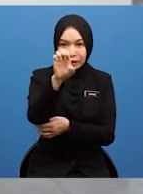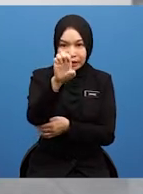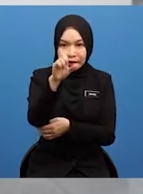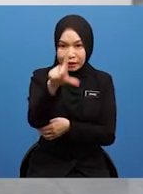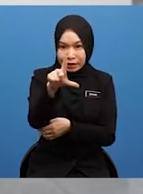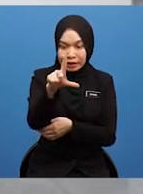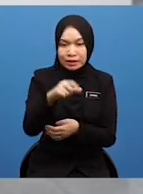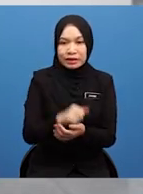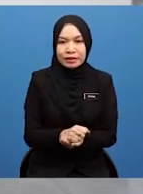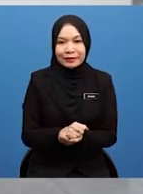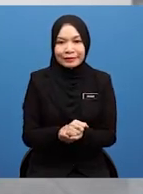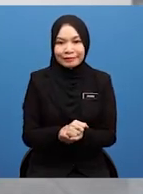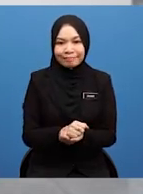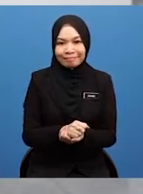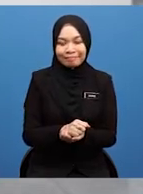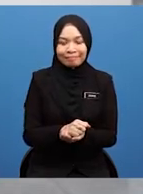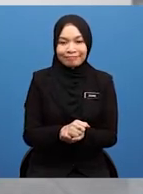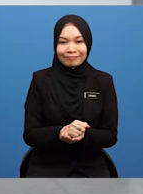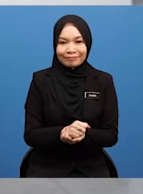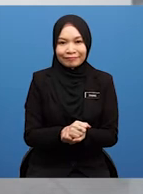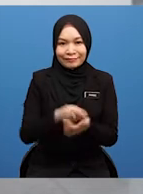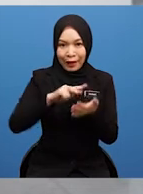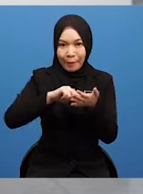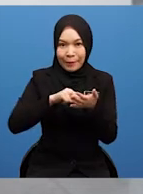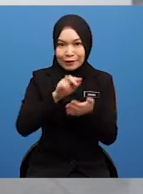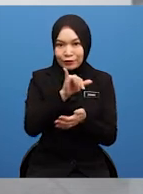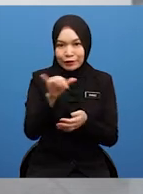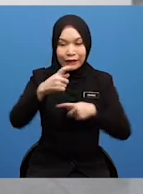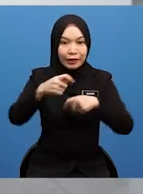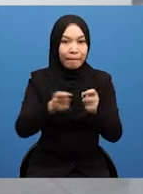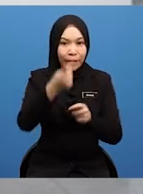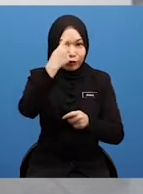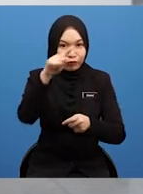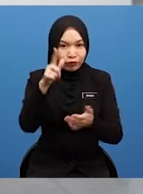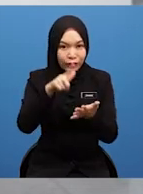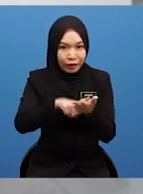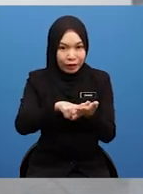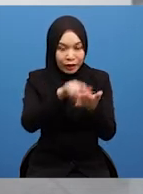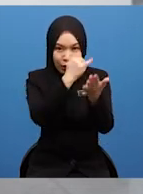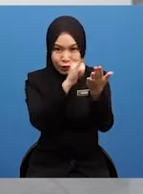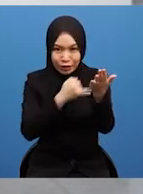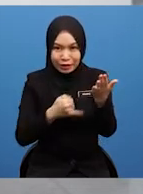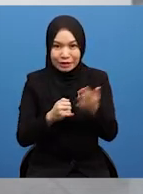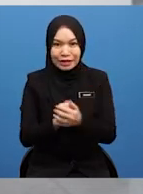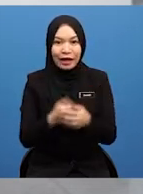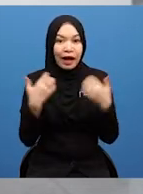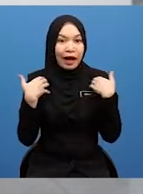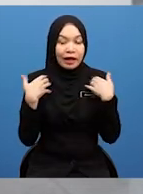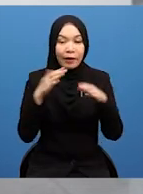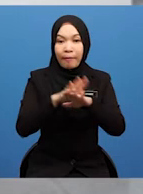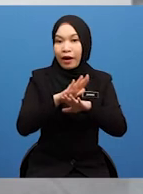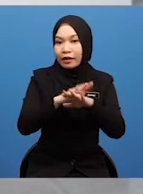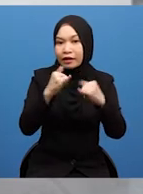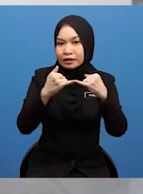tadi yang dinamakan sebagai Izal Izal Izal ini pun ada berbagai jenis material termasuklah